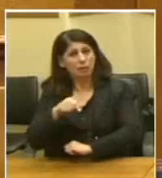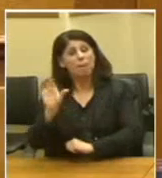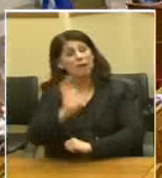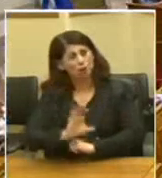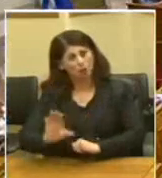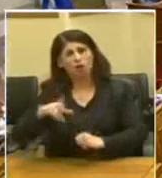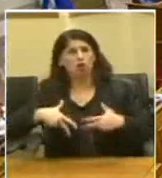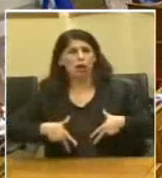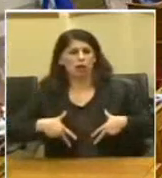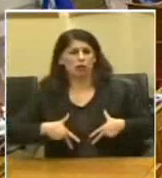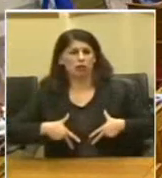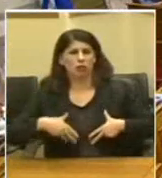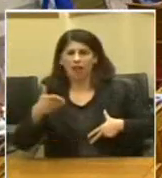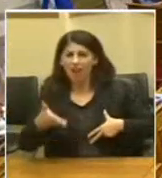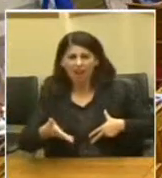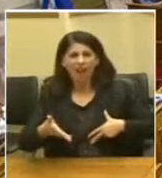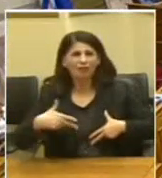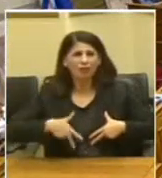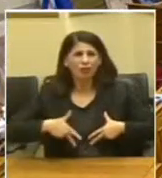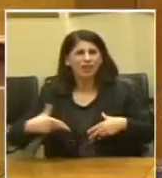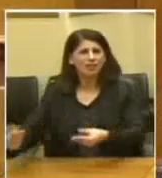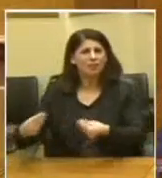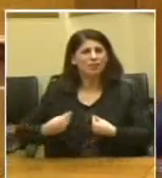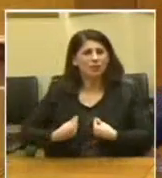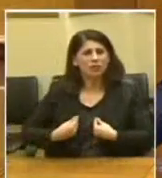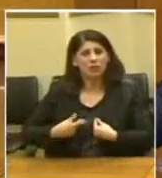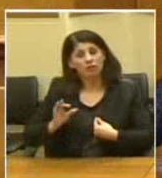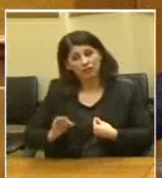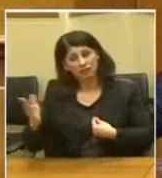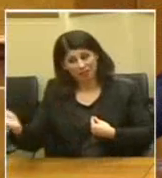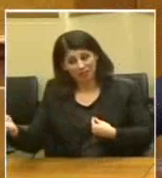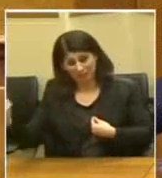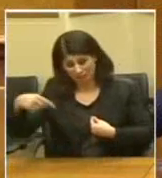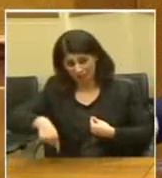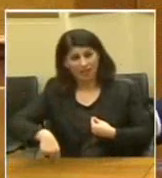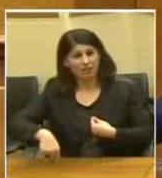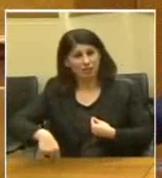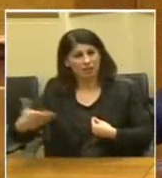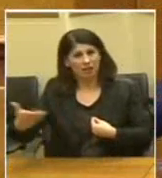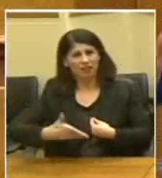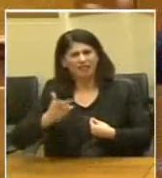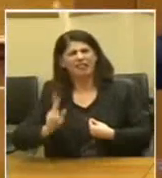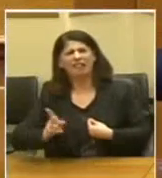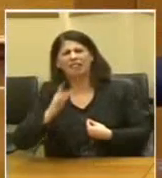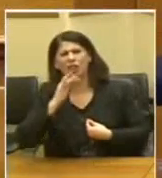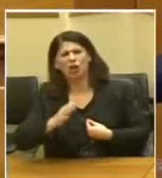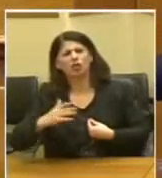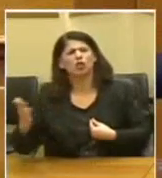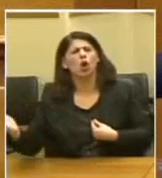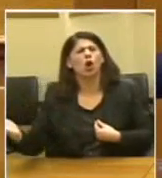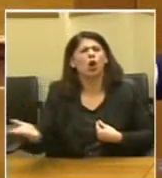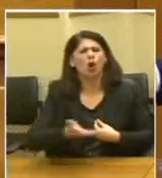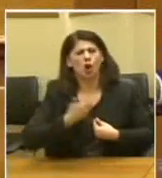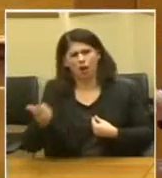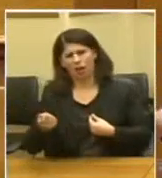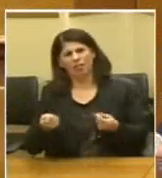χώρα. Αυτή τη χώρα παραλάβαμε. Βεβαίως, εσείς έρχεστε σήμερα και κινδυνολογείτε για άλλη μια φορά. Σε όλα κινδυνολογείτε, δεν κάνετε